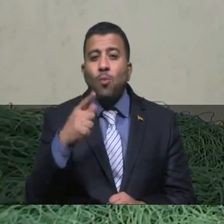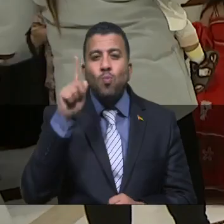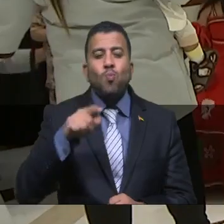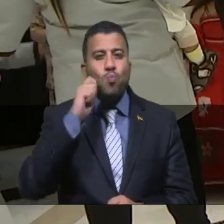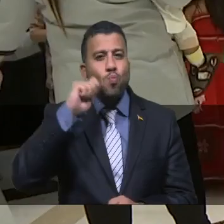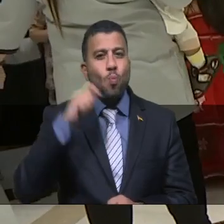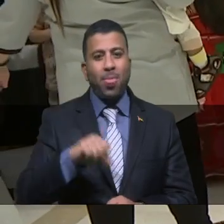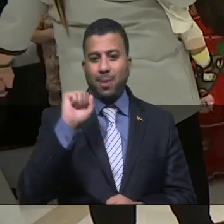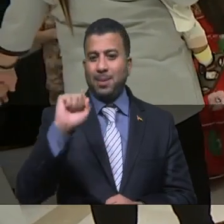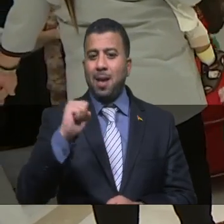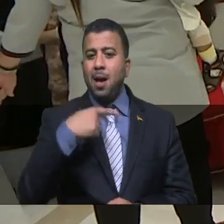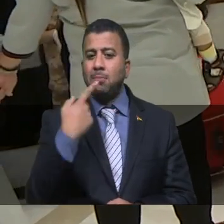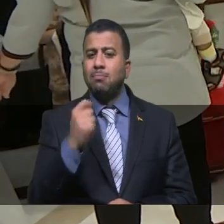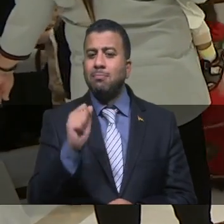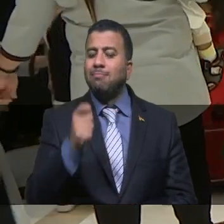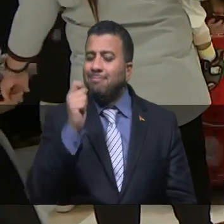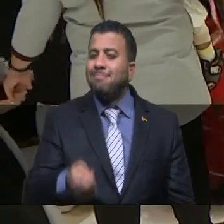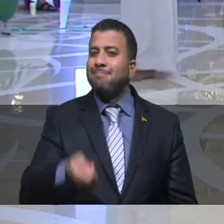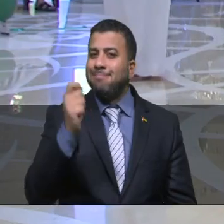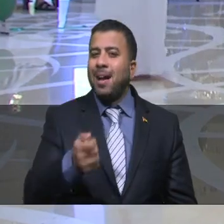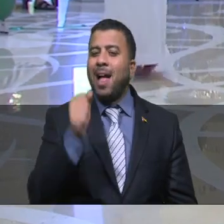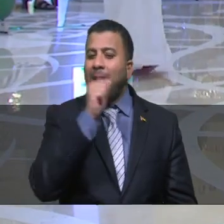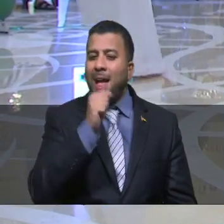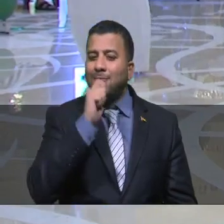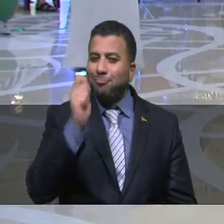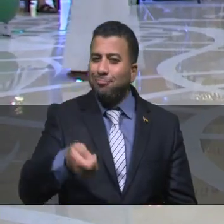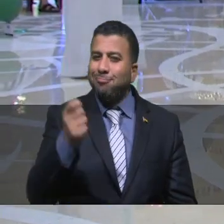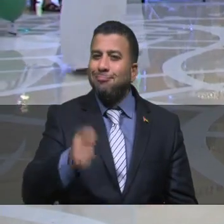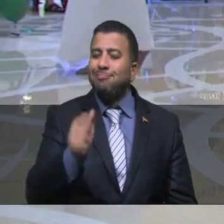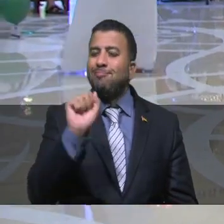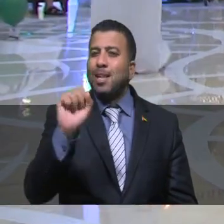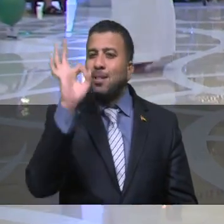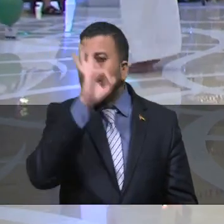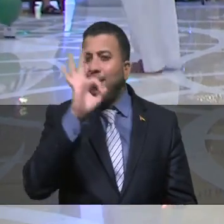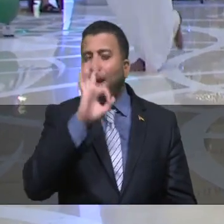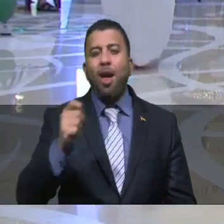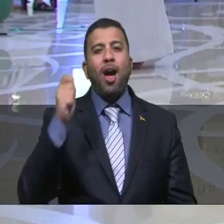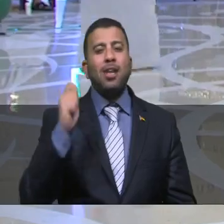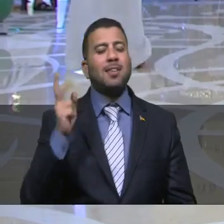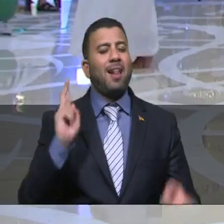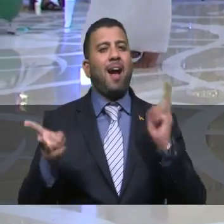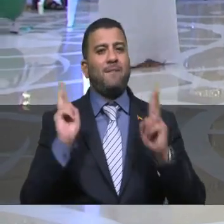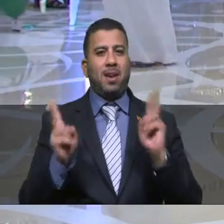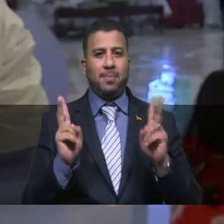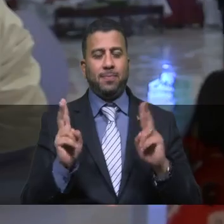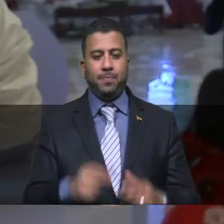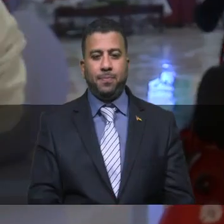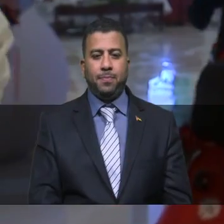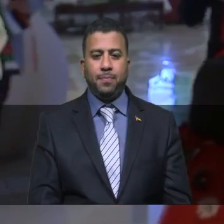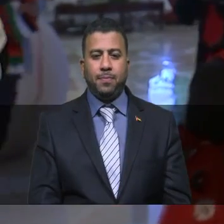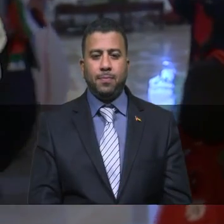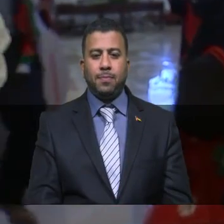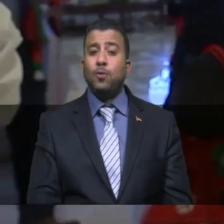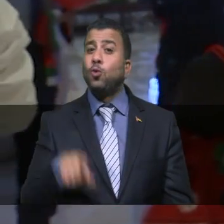الوطنية، بالإضافة لأهازيج وطنية قدمتها الفرقة الشعبية المشاركة في الاحتفال. اليوم